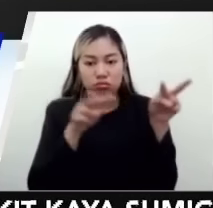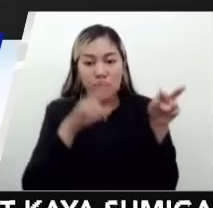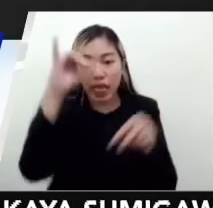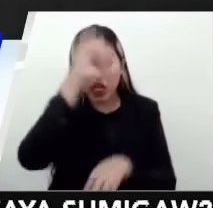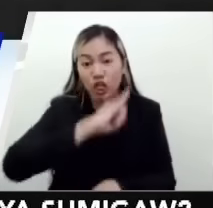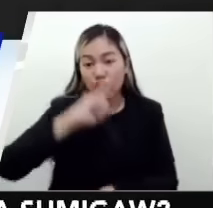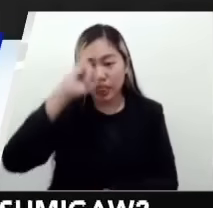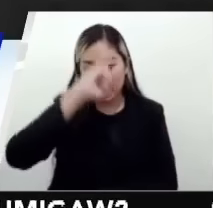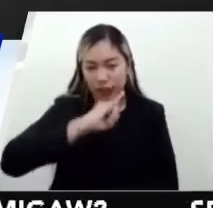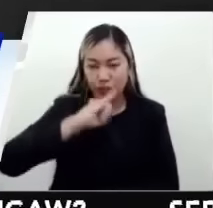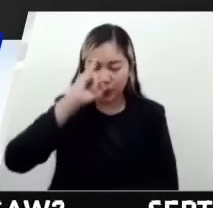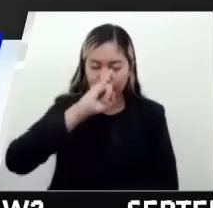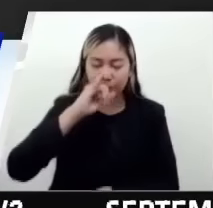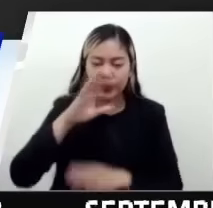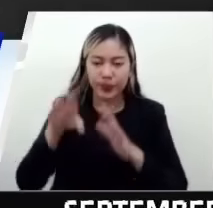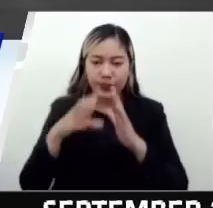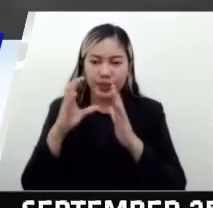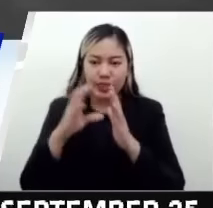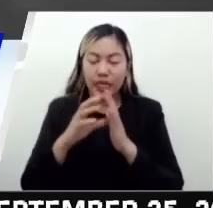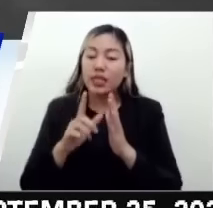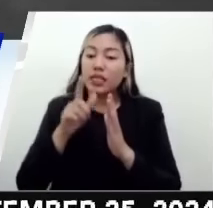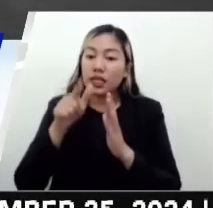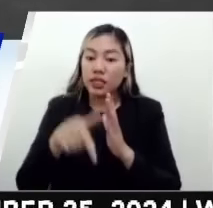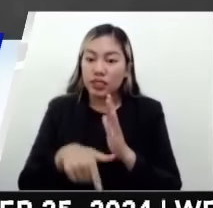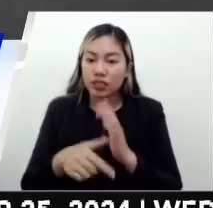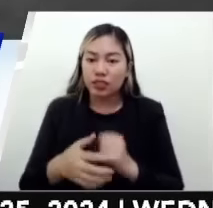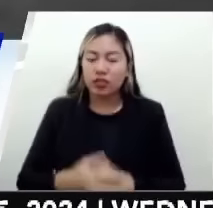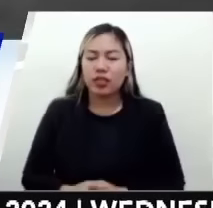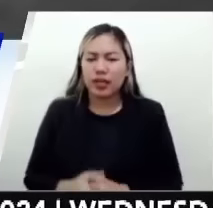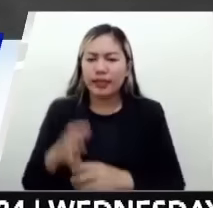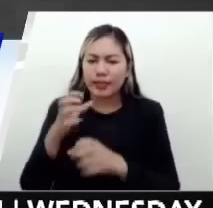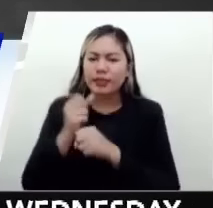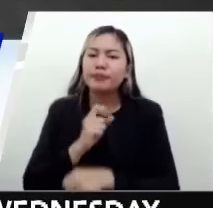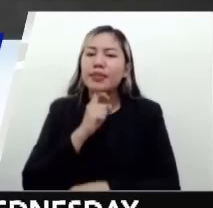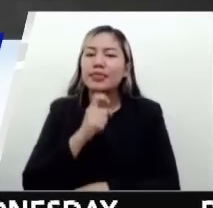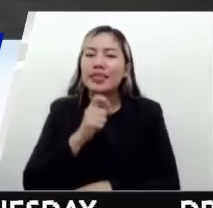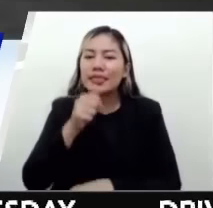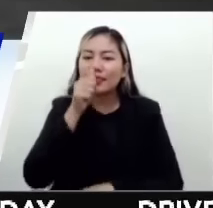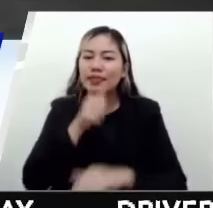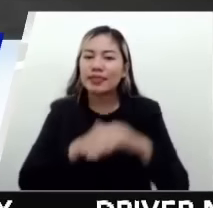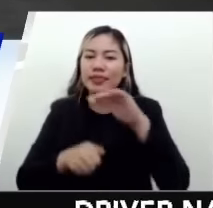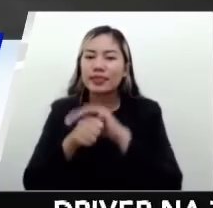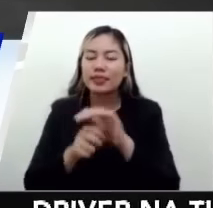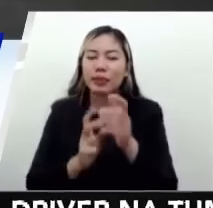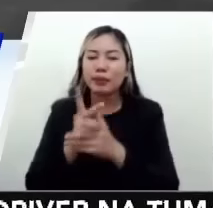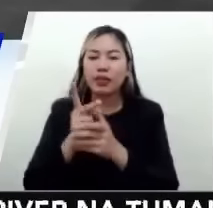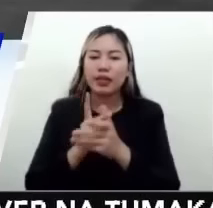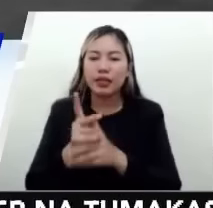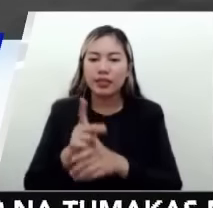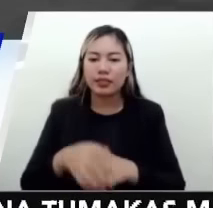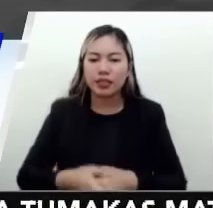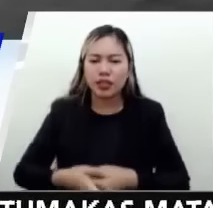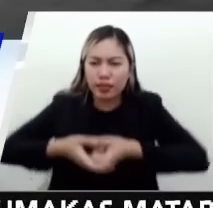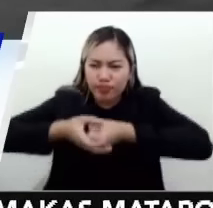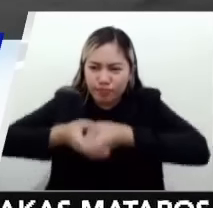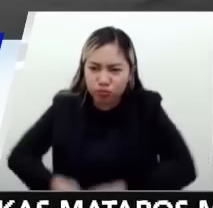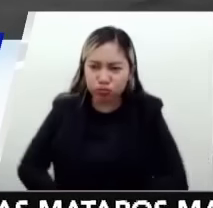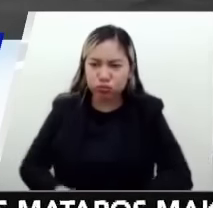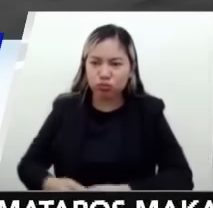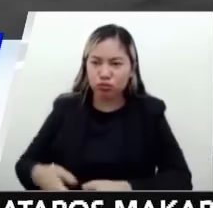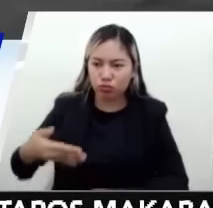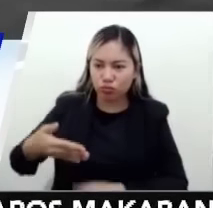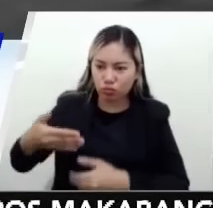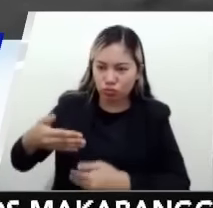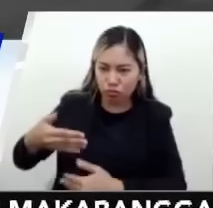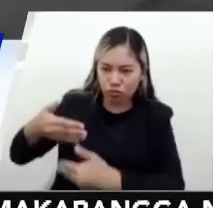kumuha siya ng inihinalang bareta de cabrang nakatago pala sa mga halaman. Sinira ang kandado ng roll-up door ng tindahan,